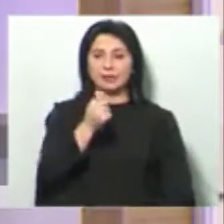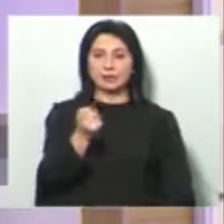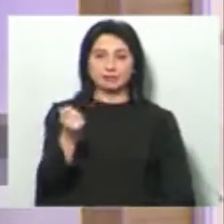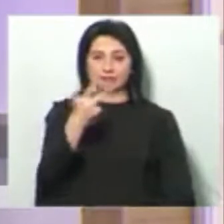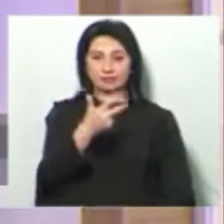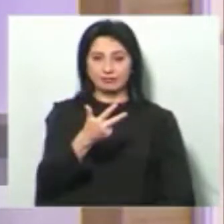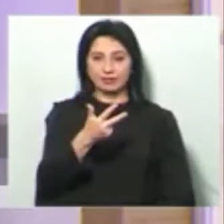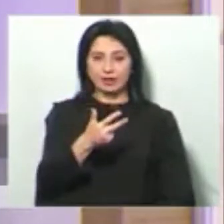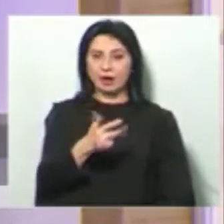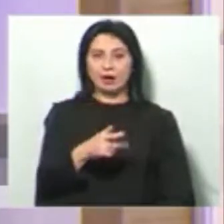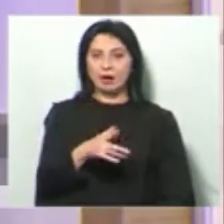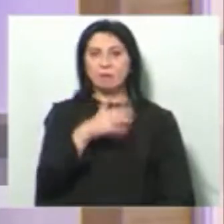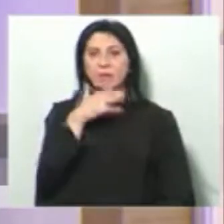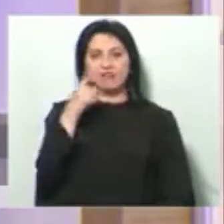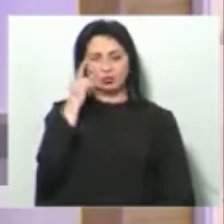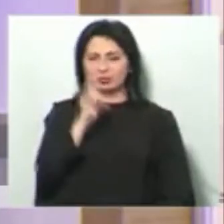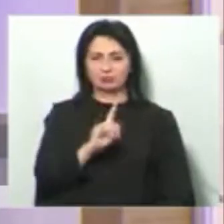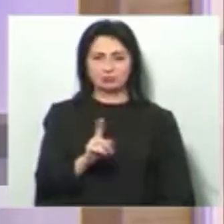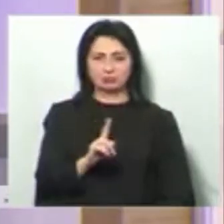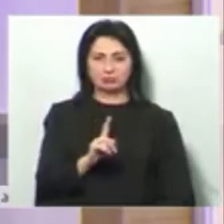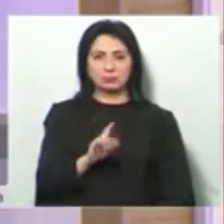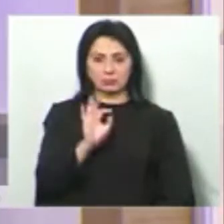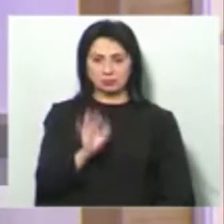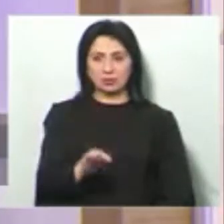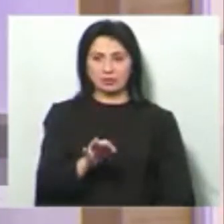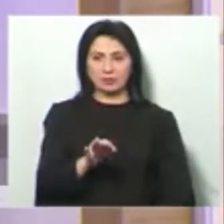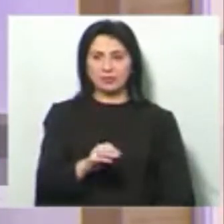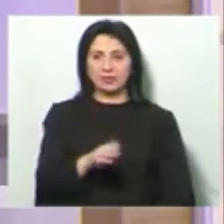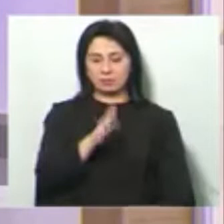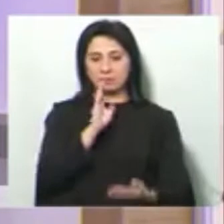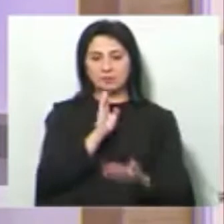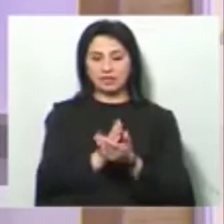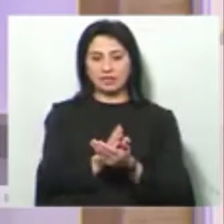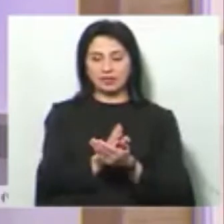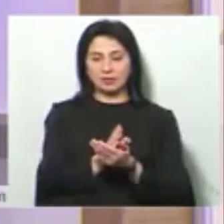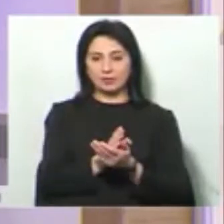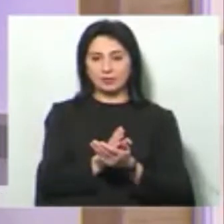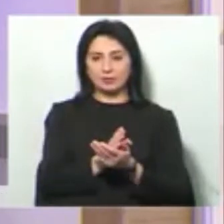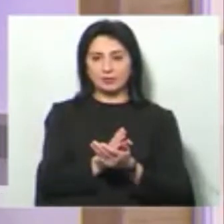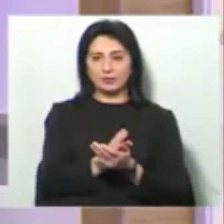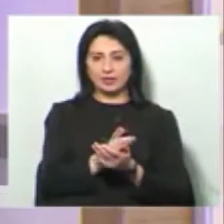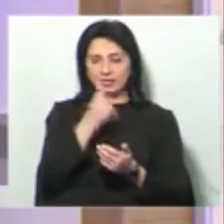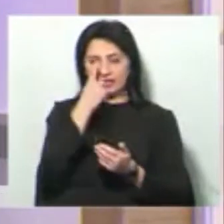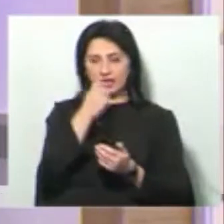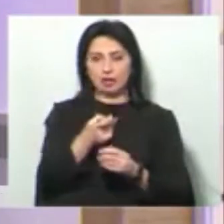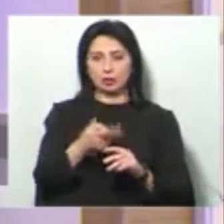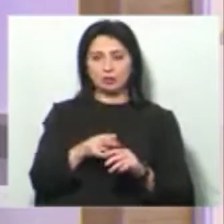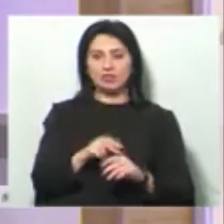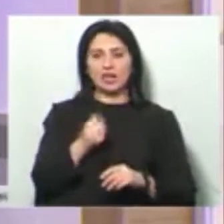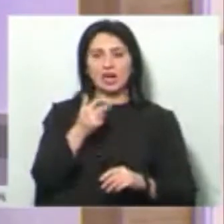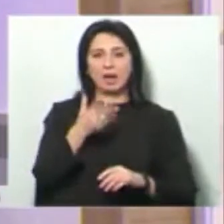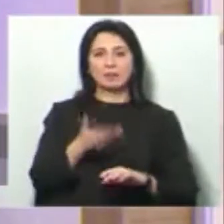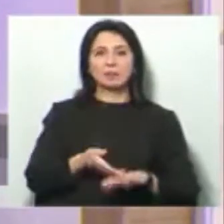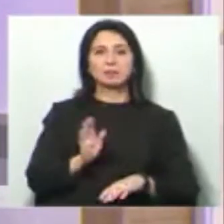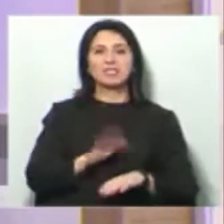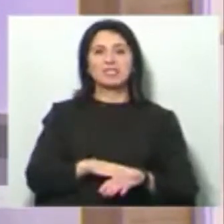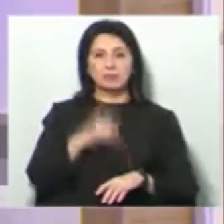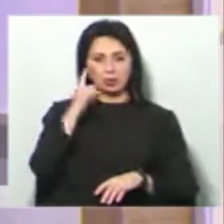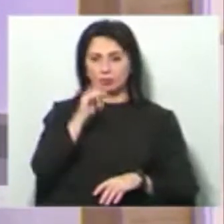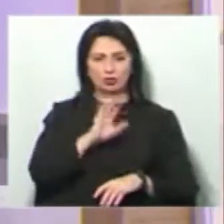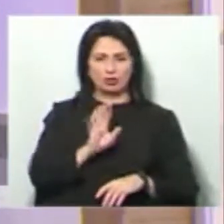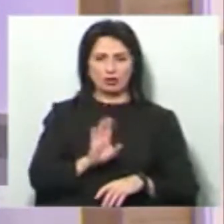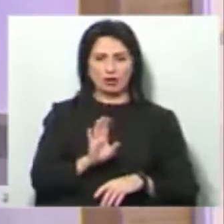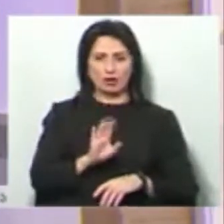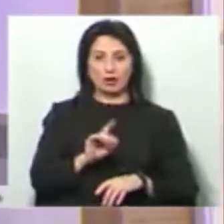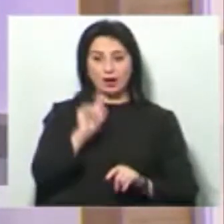არ განსაზღვრავს, თქვათ, და არ არის პირდაპირი ინდიკატორი იმისა, რამდენად მძიმეა ადამიანის